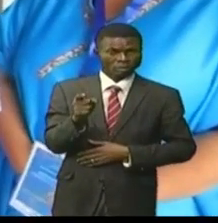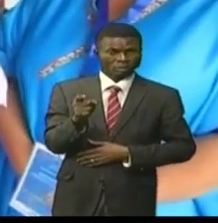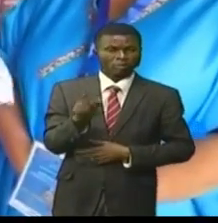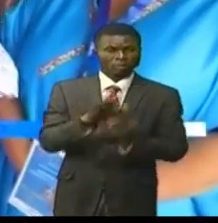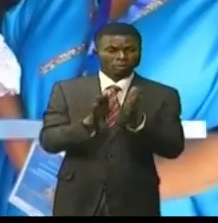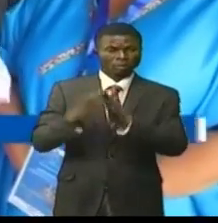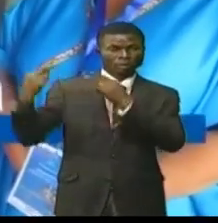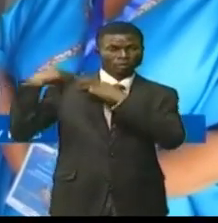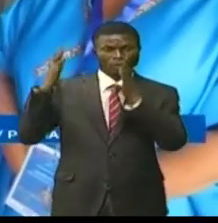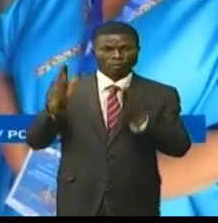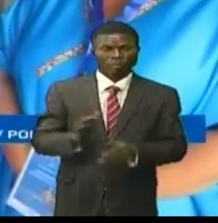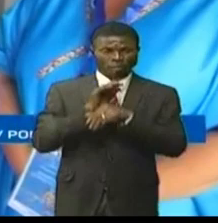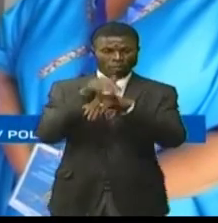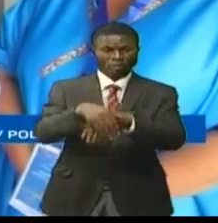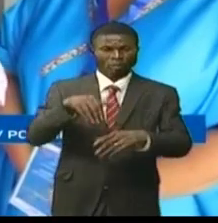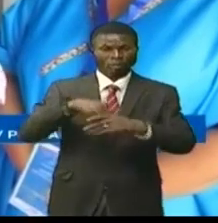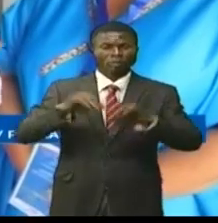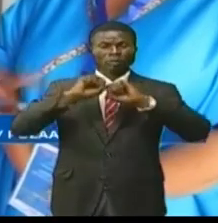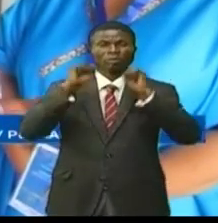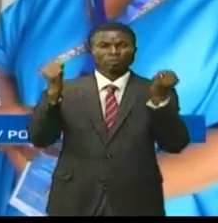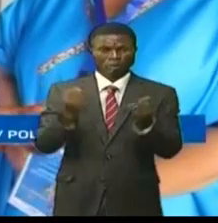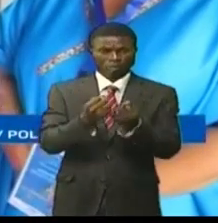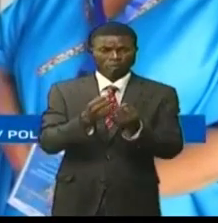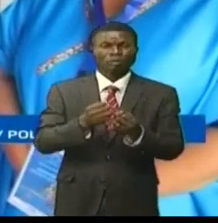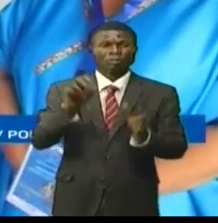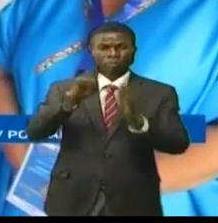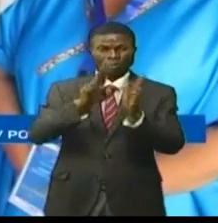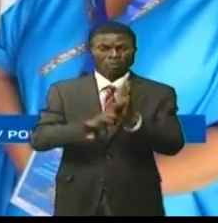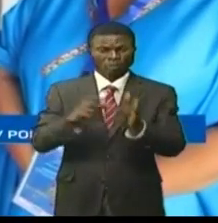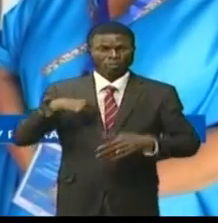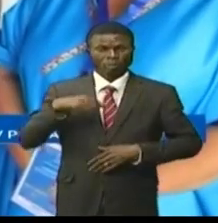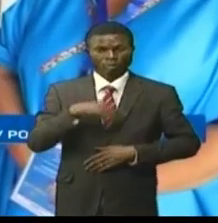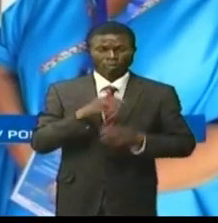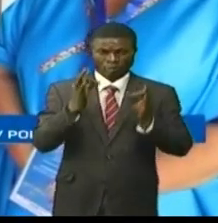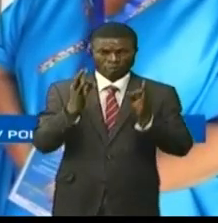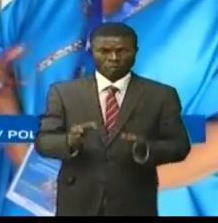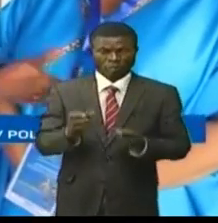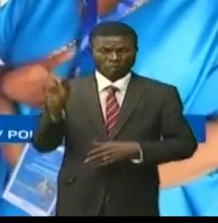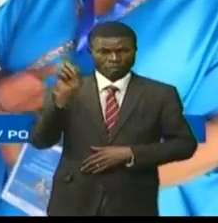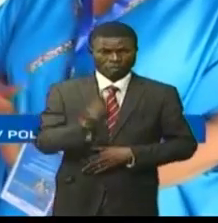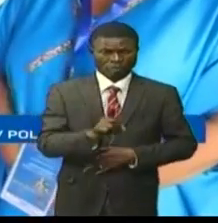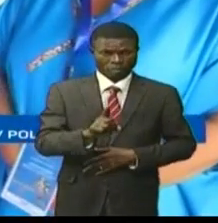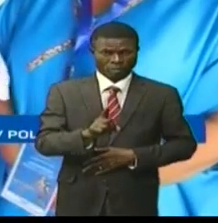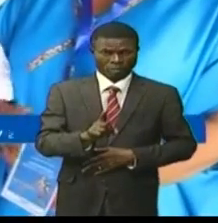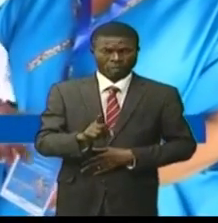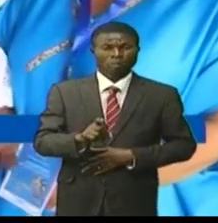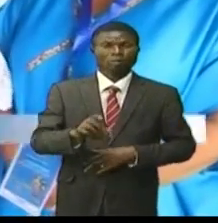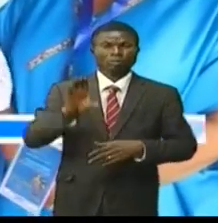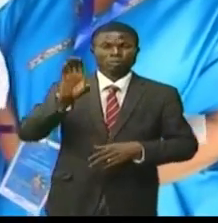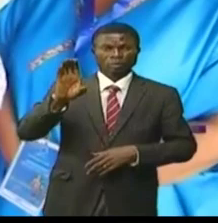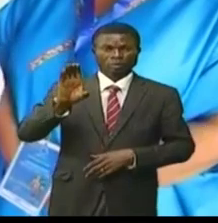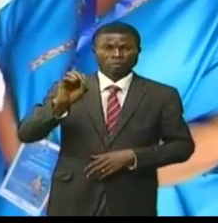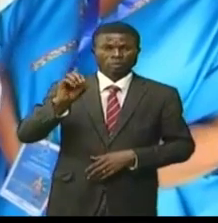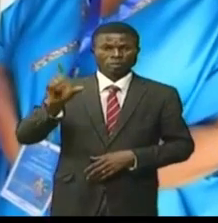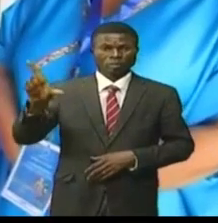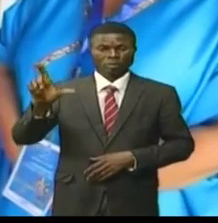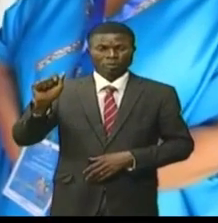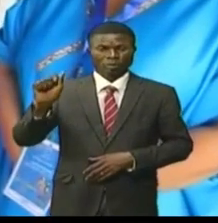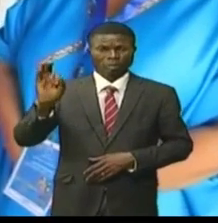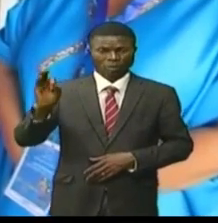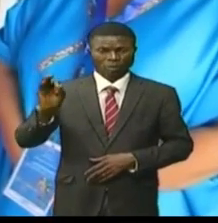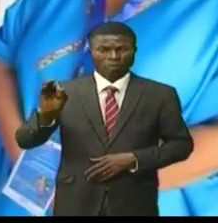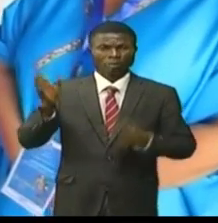d'autonomie, à être inclus dans la société. C'est notre rôle. Maintenant, si je viens au niveau du POLAF, POLAF c'est quoi? POLAF c'est